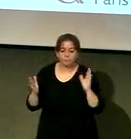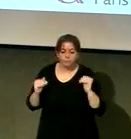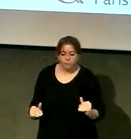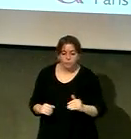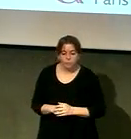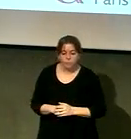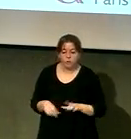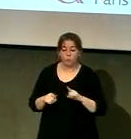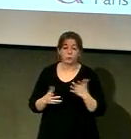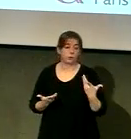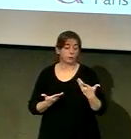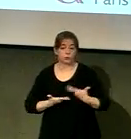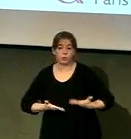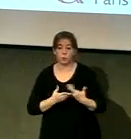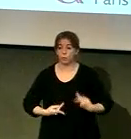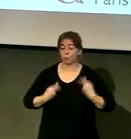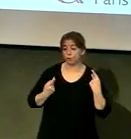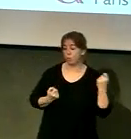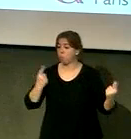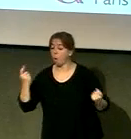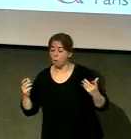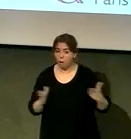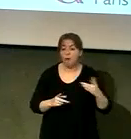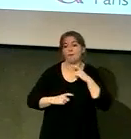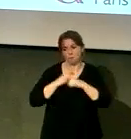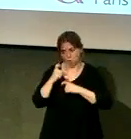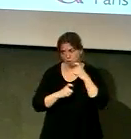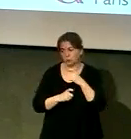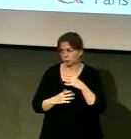vie désorganisé, aux violences, ça c'est vraiment la peur